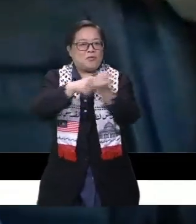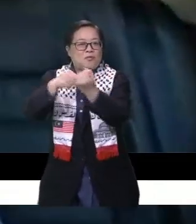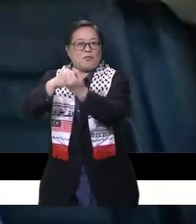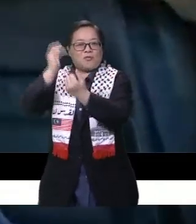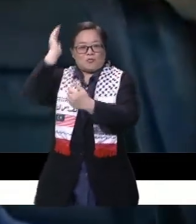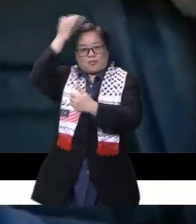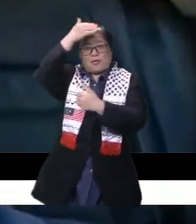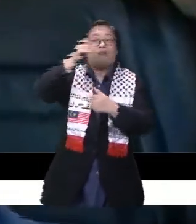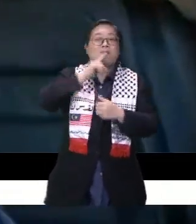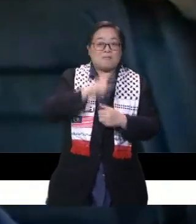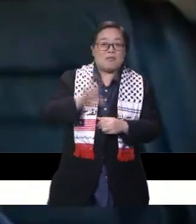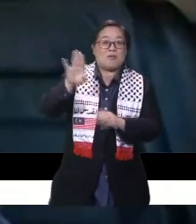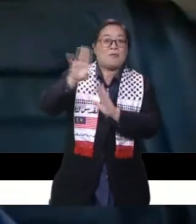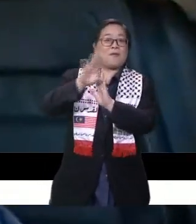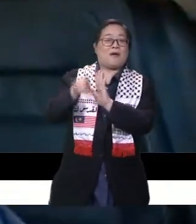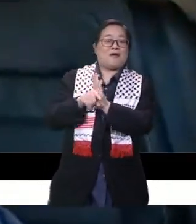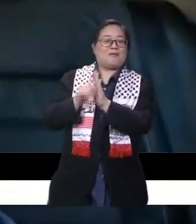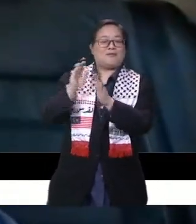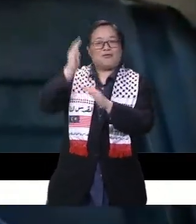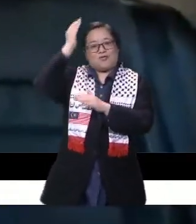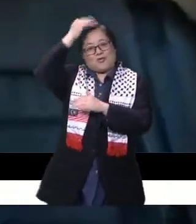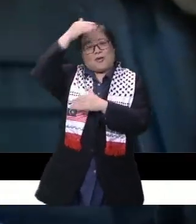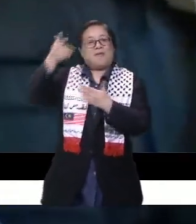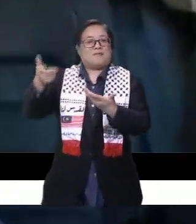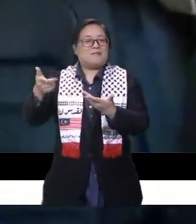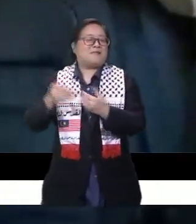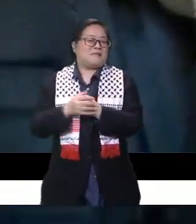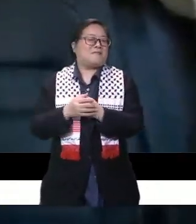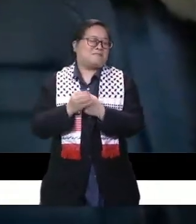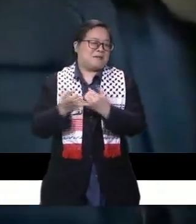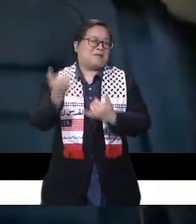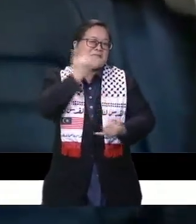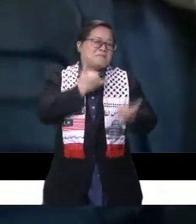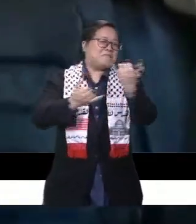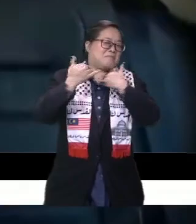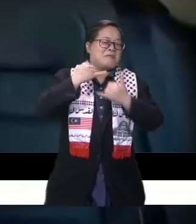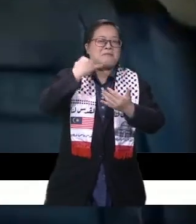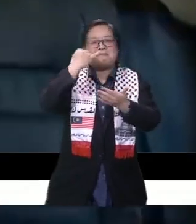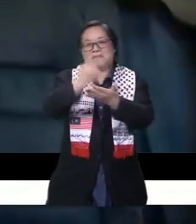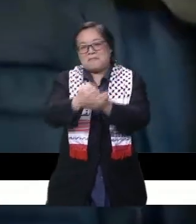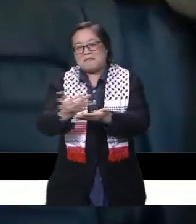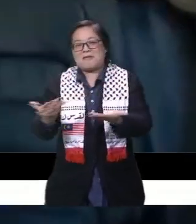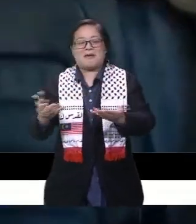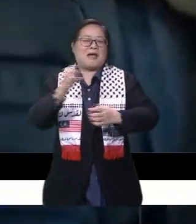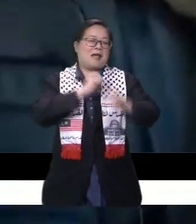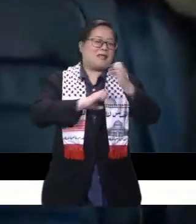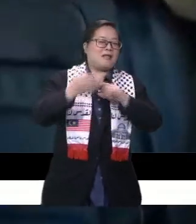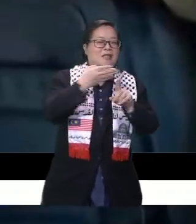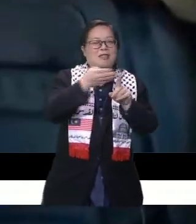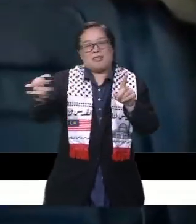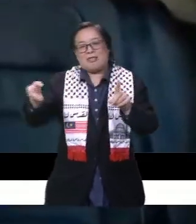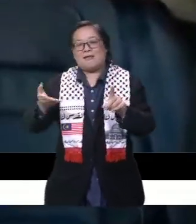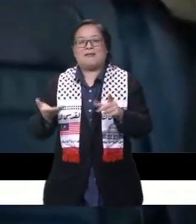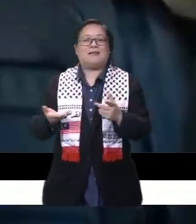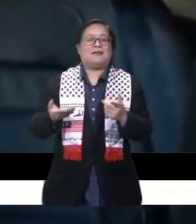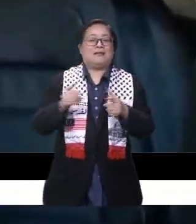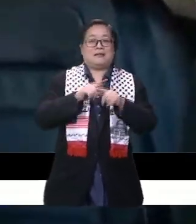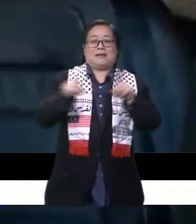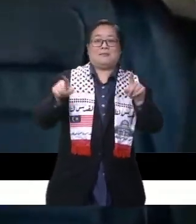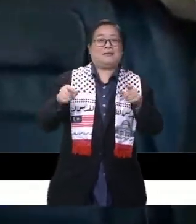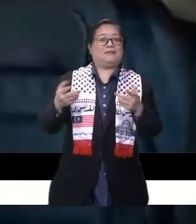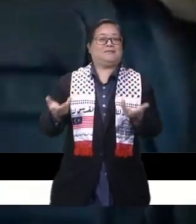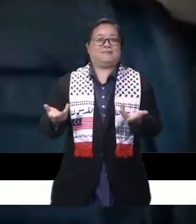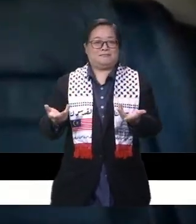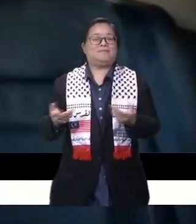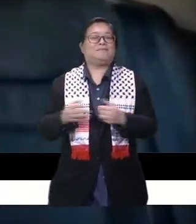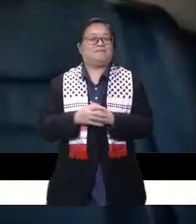Trump walaupun latar belakang Trump itu dikatakan mempunyai banyak kesalahan kesalahan jenayah kesalahan etika umpamanya tapi dalam hal ini